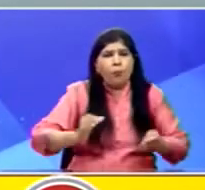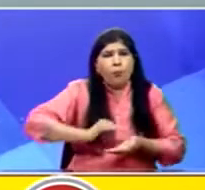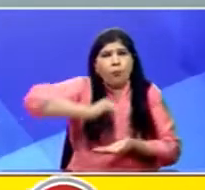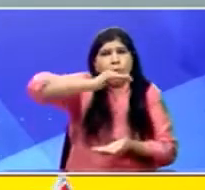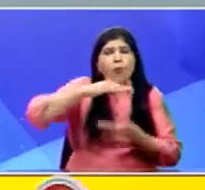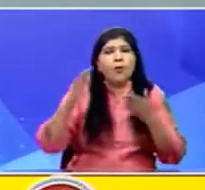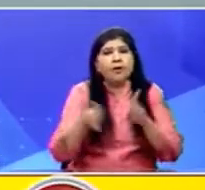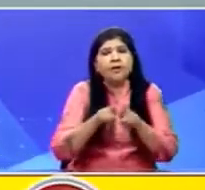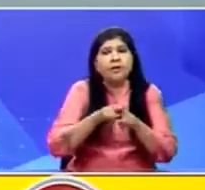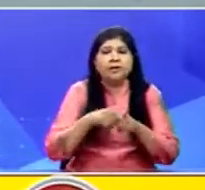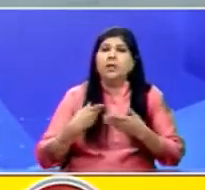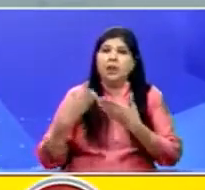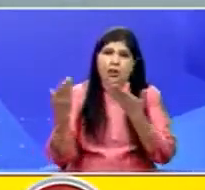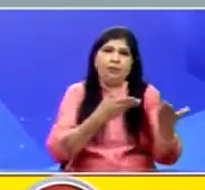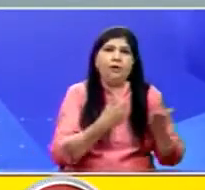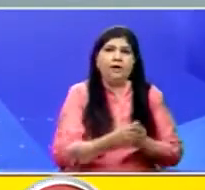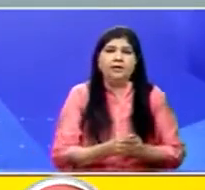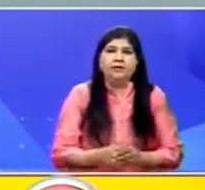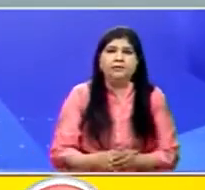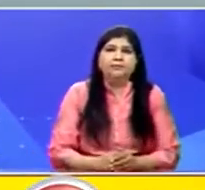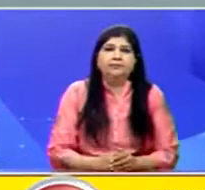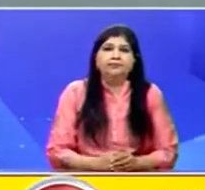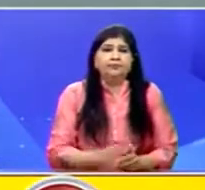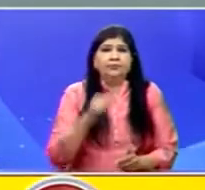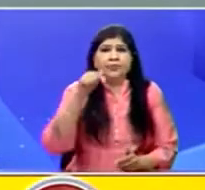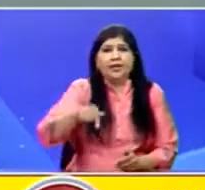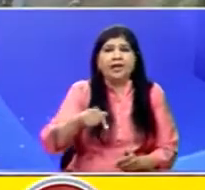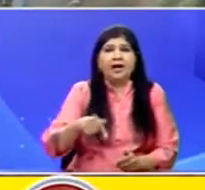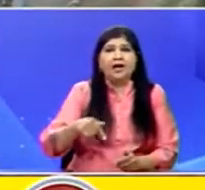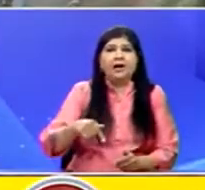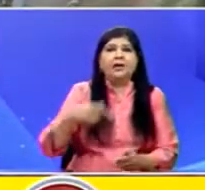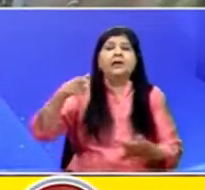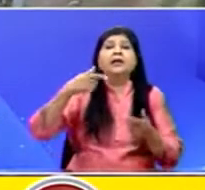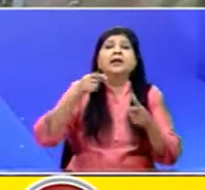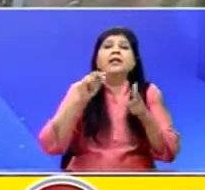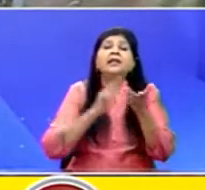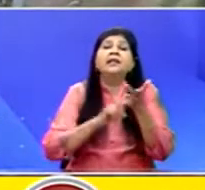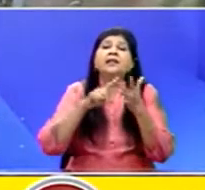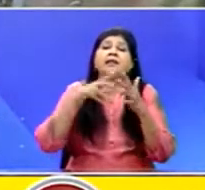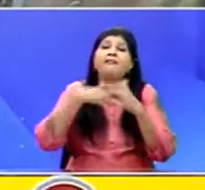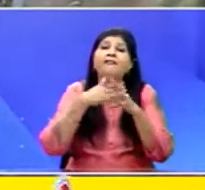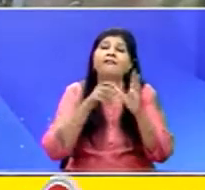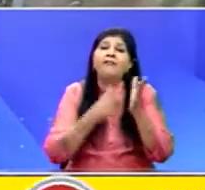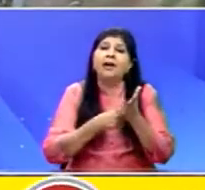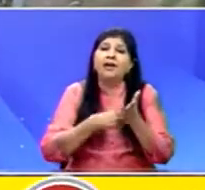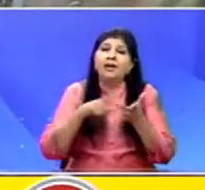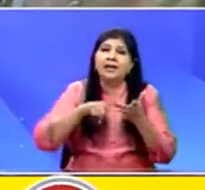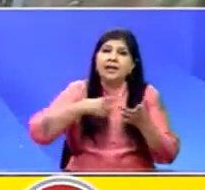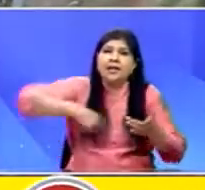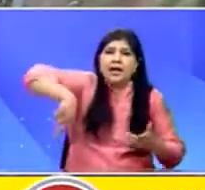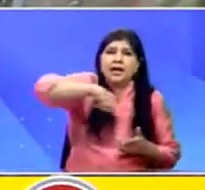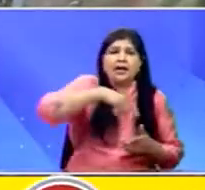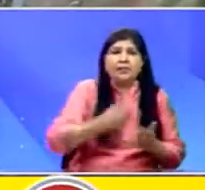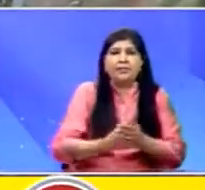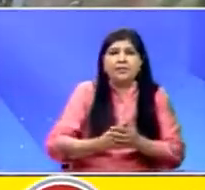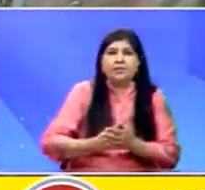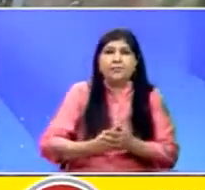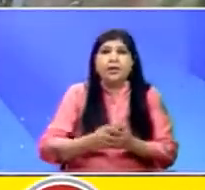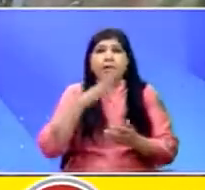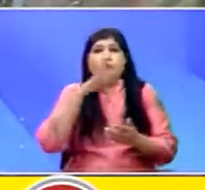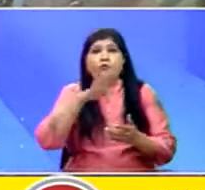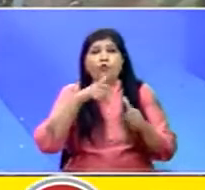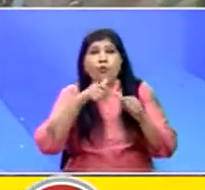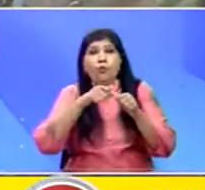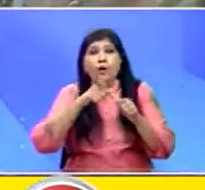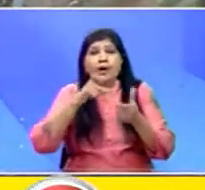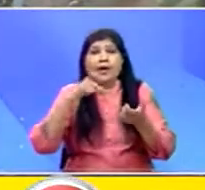काफी आकर्षित कर रहा है। यहाँ की निवारी ग्राम पंचायत में बना यह सरोवर 4 एकड़ में फैला